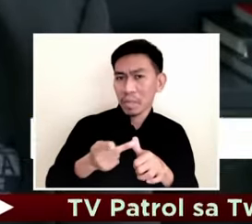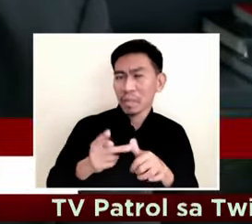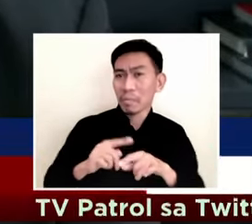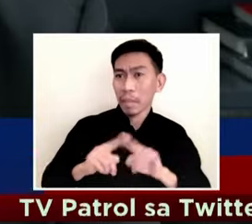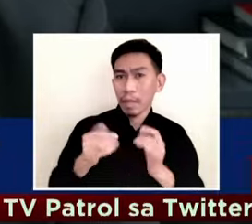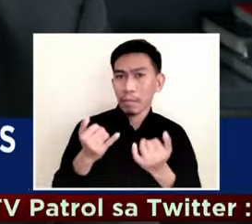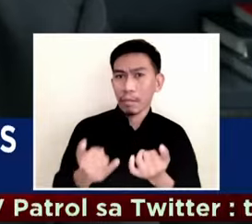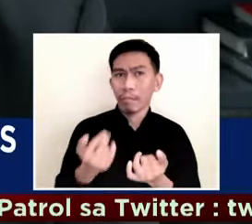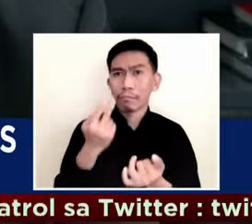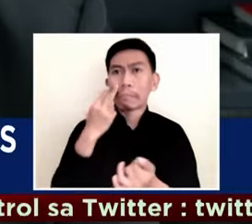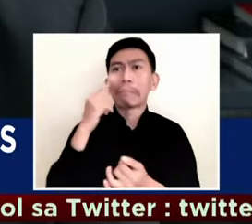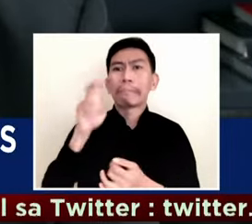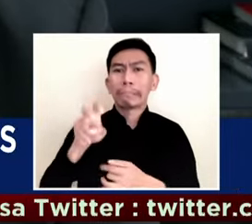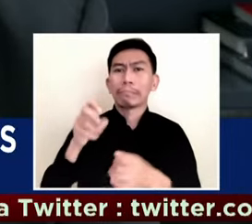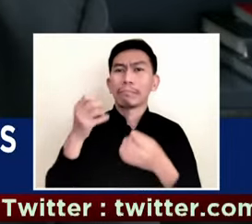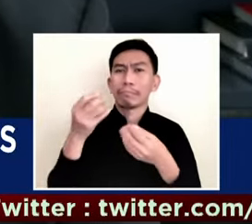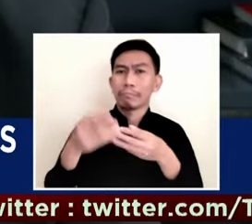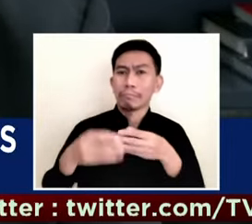aksidente